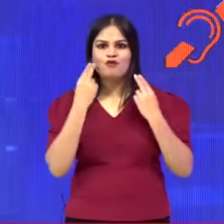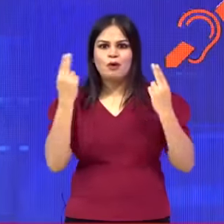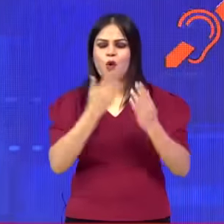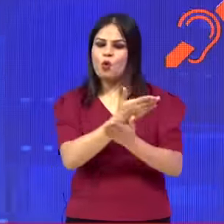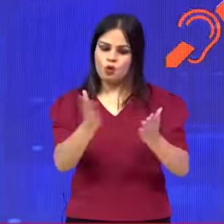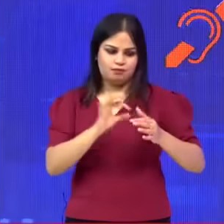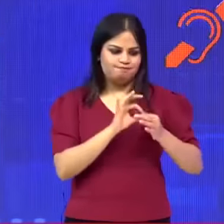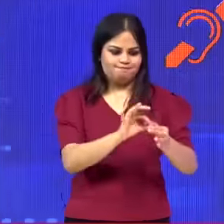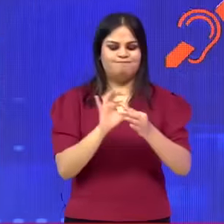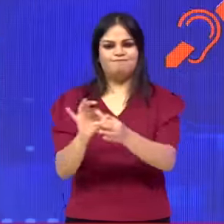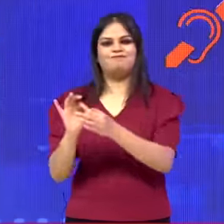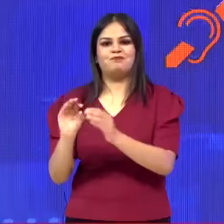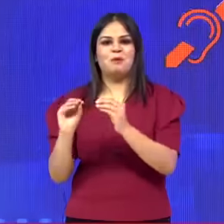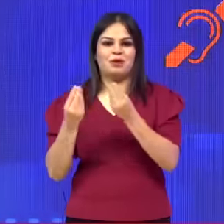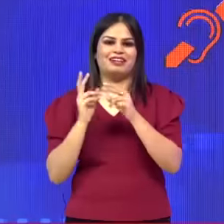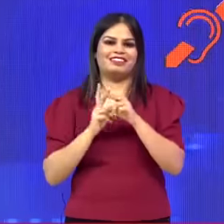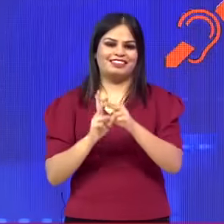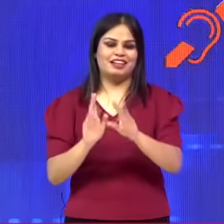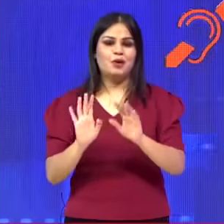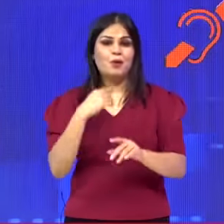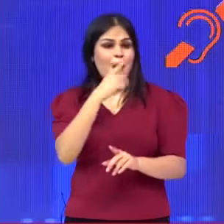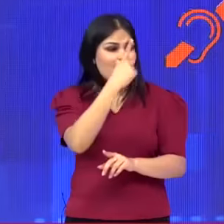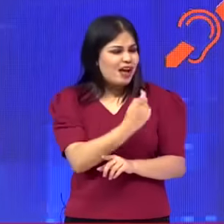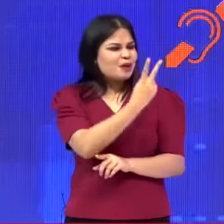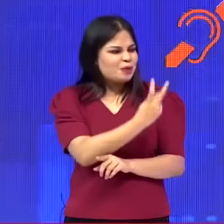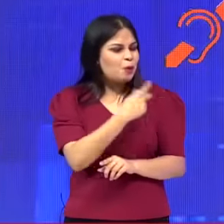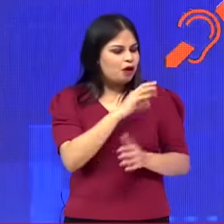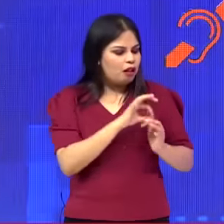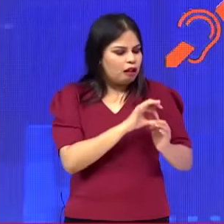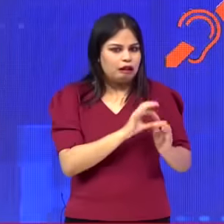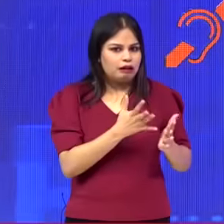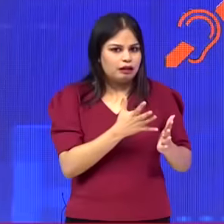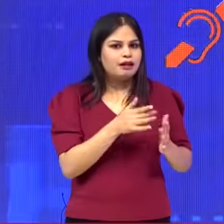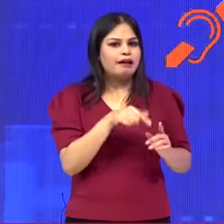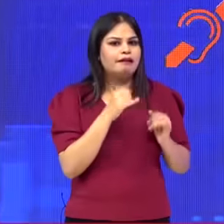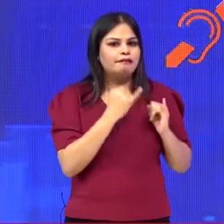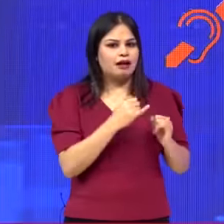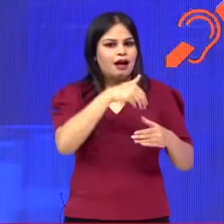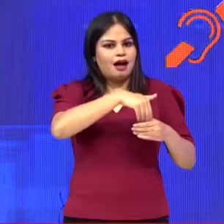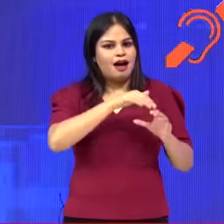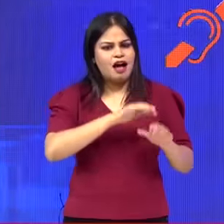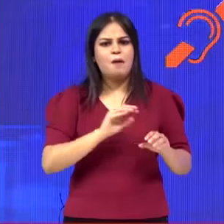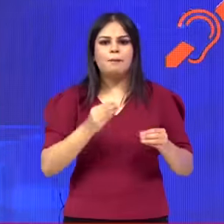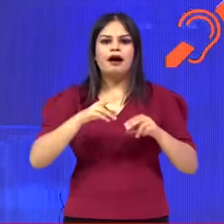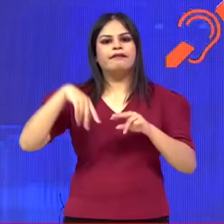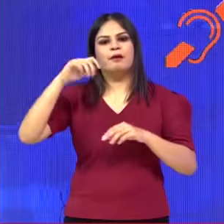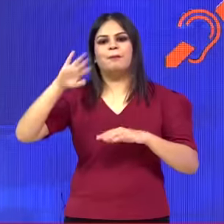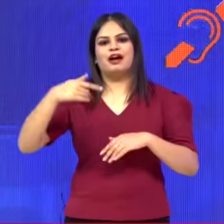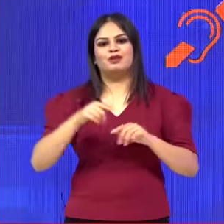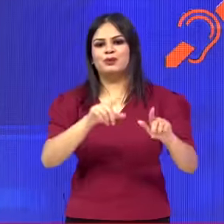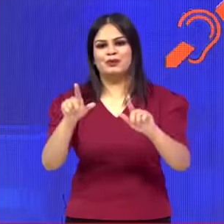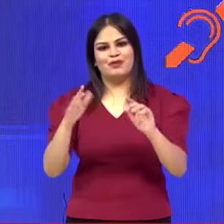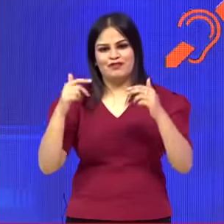साथ बनी है. और एकाध के साथ जो नहीं बनी वो तो नहीं बनी, उनके साथ पिक्चर भी नहीं.